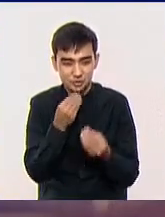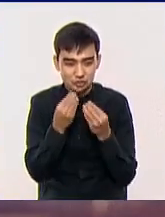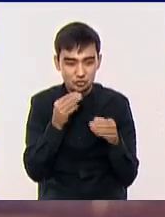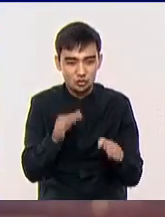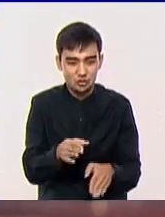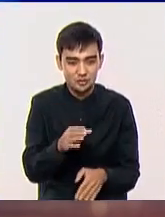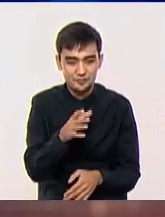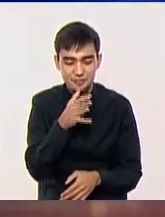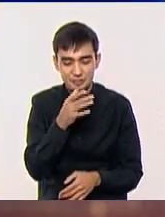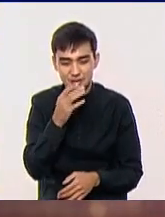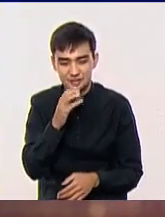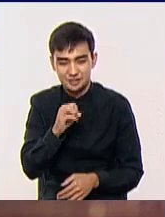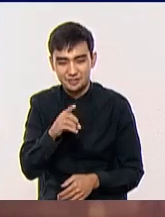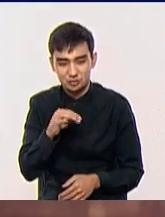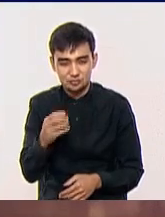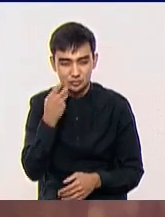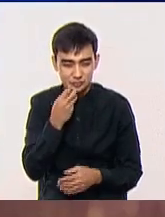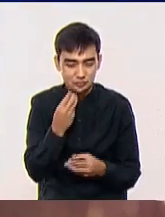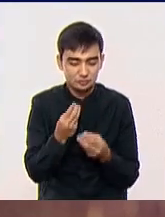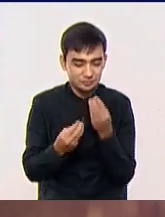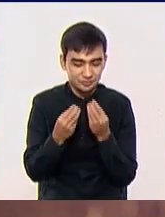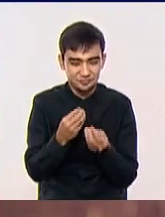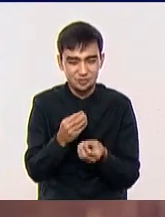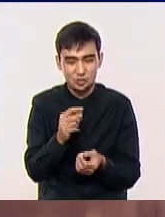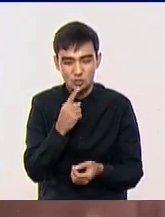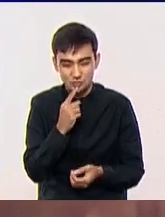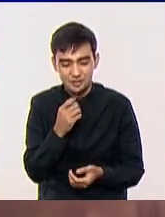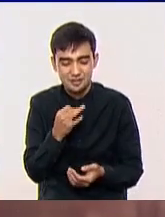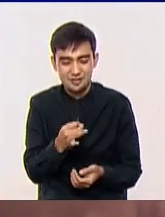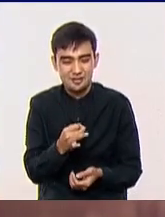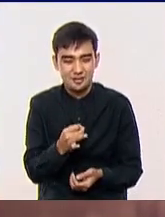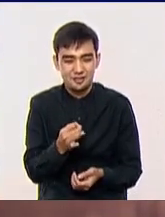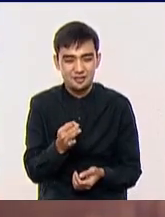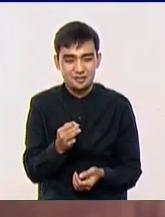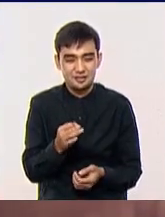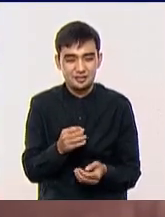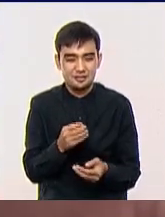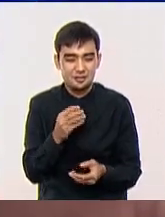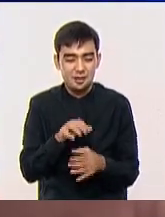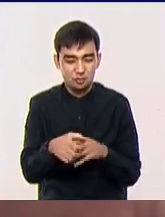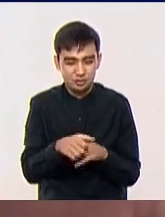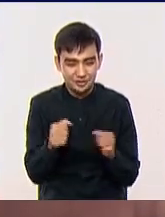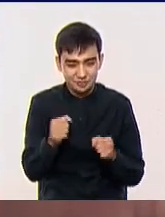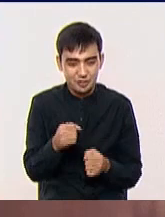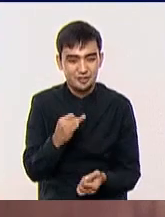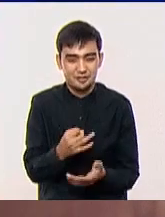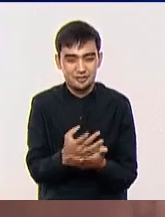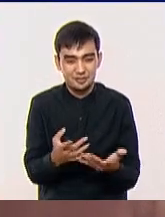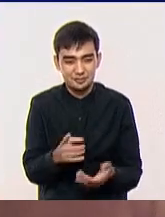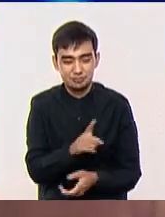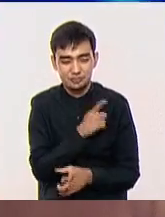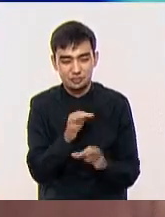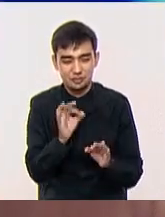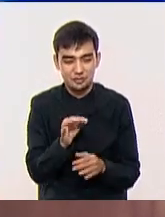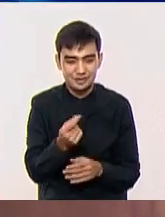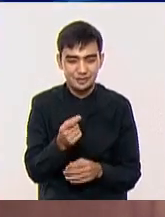только сезонные фрукты и овощи, клубника и огурцы летом, апельсины и квашеная капуста зимой. Специалисты говорят, что так не только